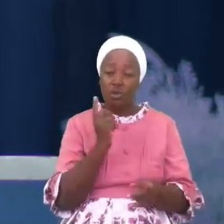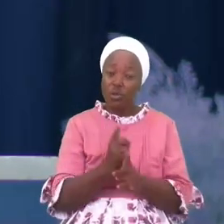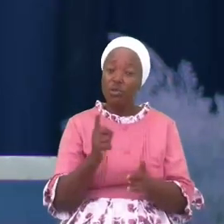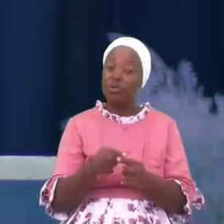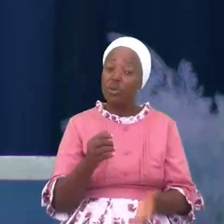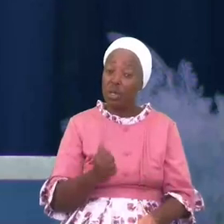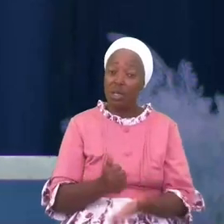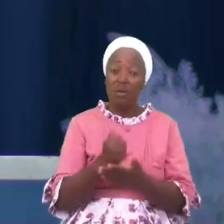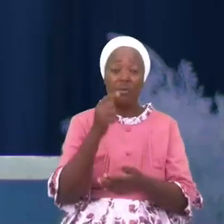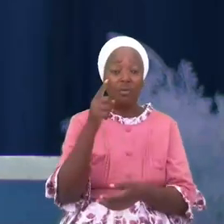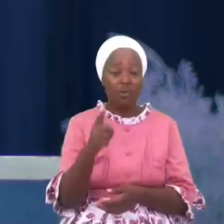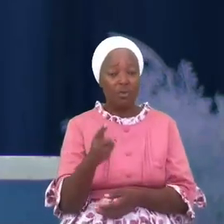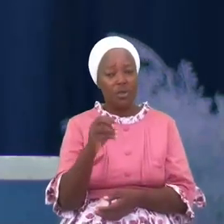aider.